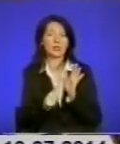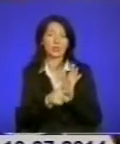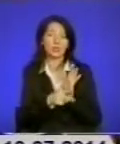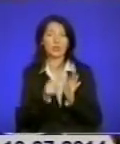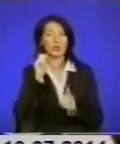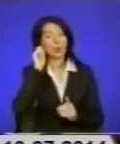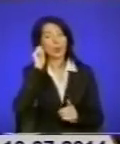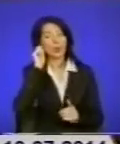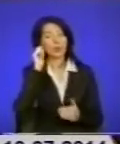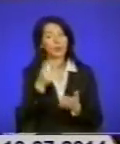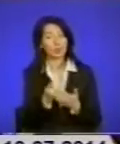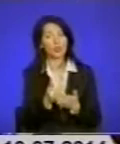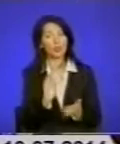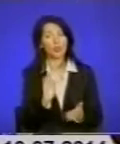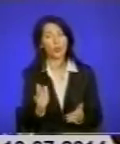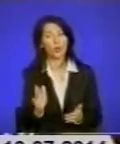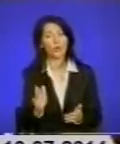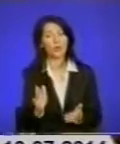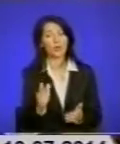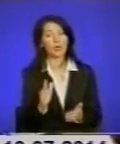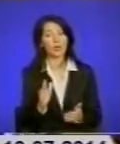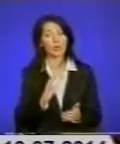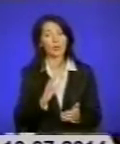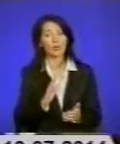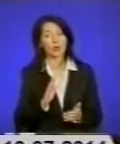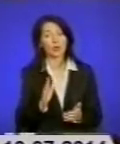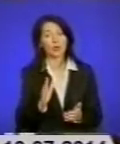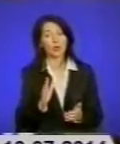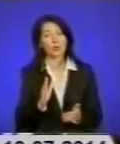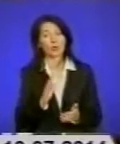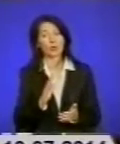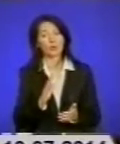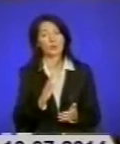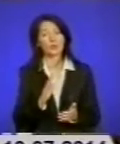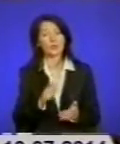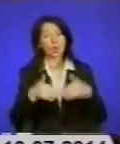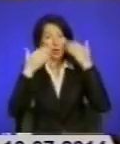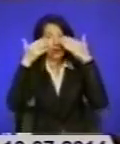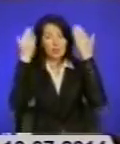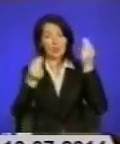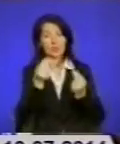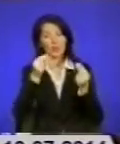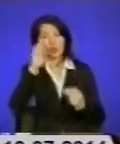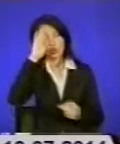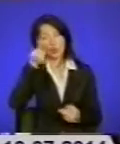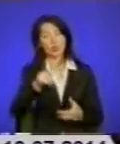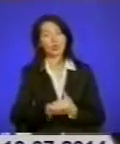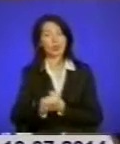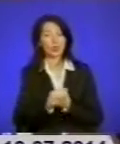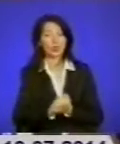7-8 років, отак от було. Веселий, жартівливий хлопчинка. Він дружив із моїм сином.